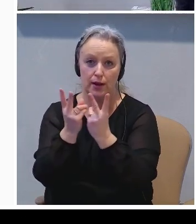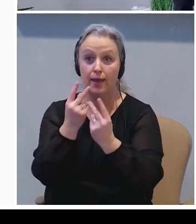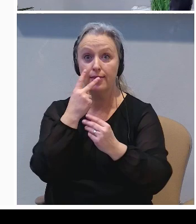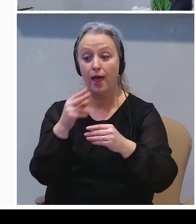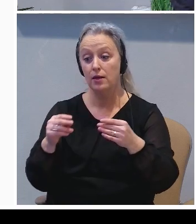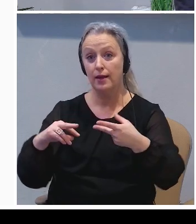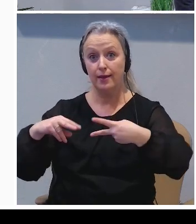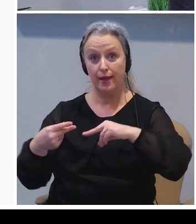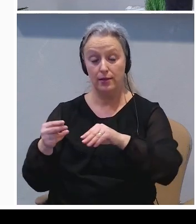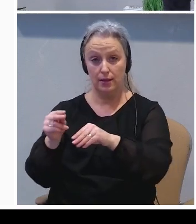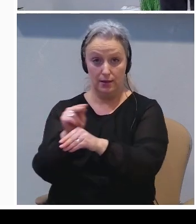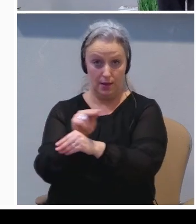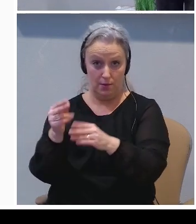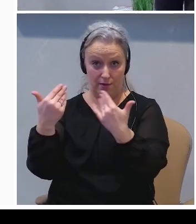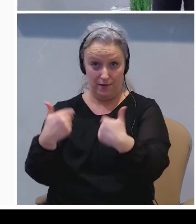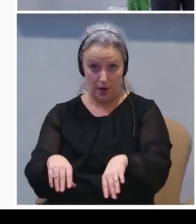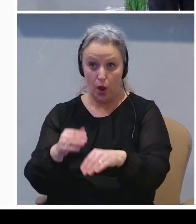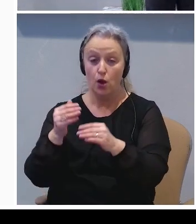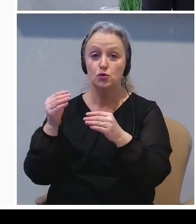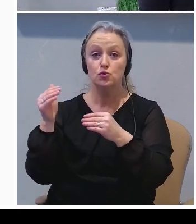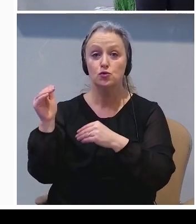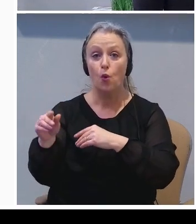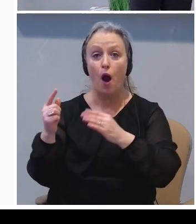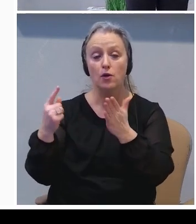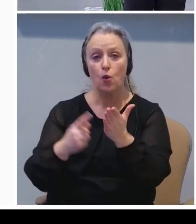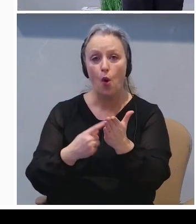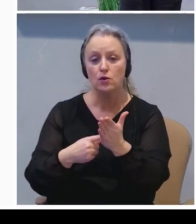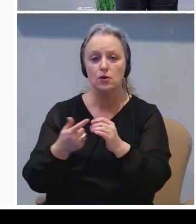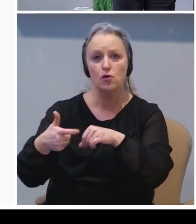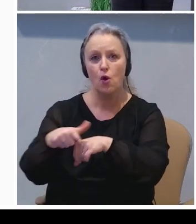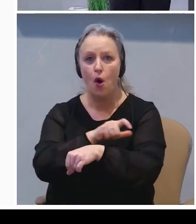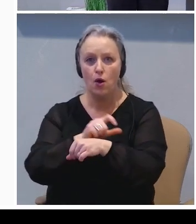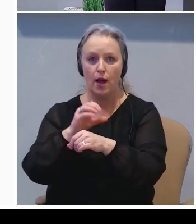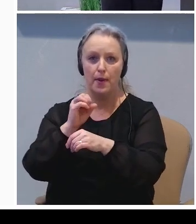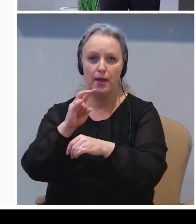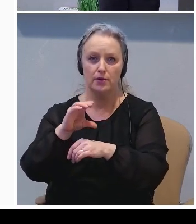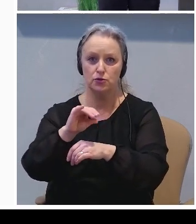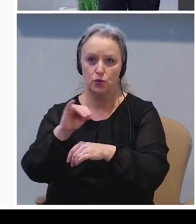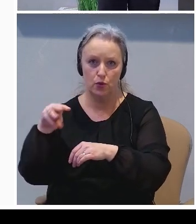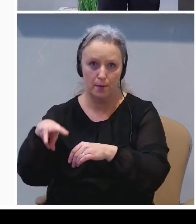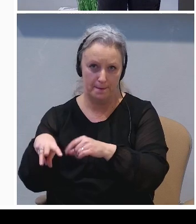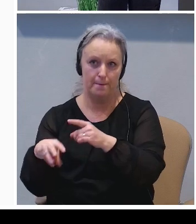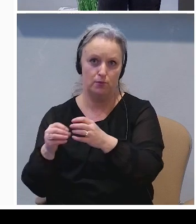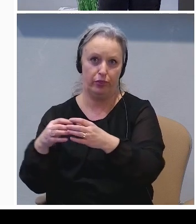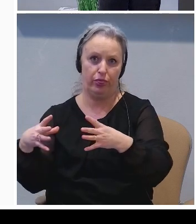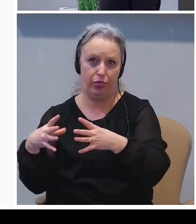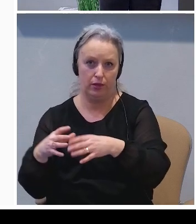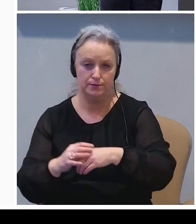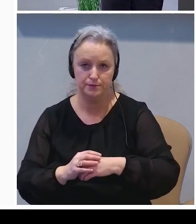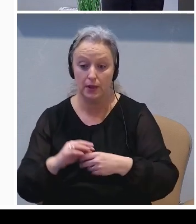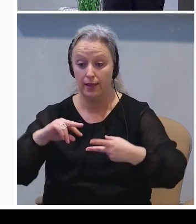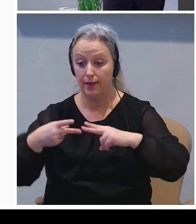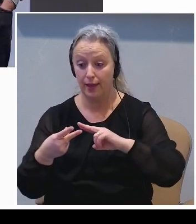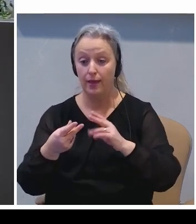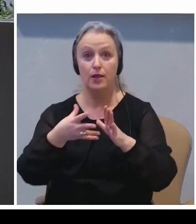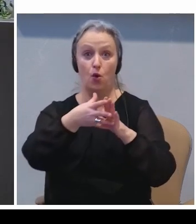veres 1000 korda rohkem ensüüme kui pärast tavapärast siirtamist. Me paneme geeni ekstrakoopia